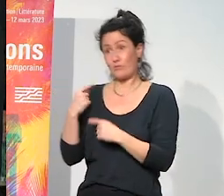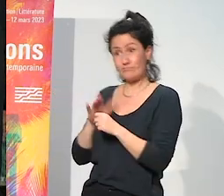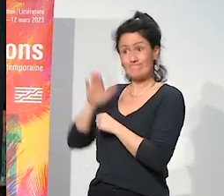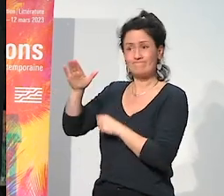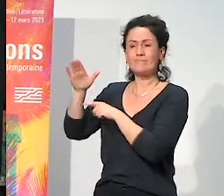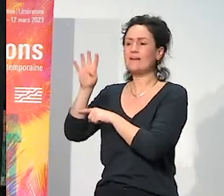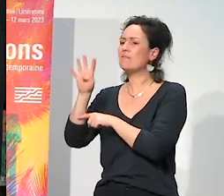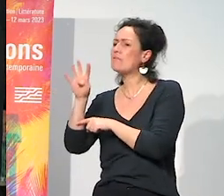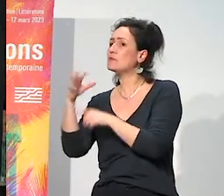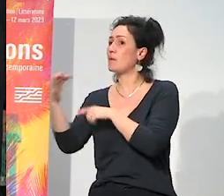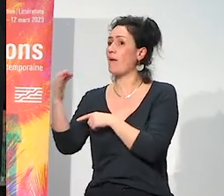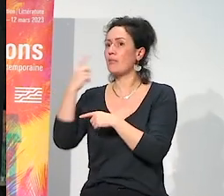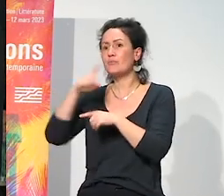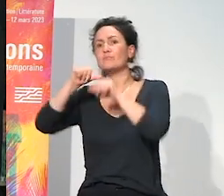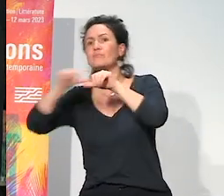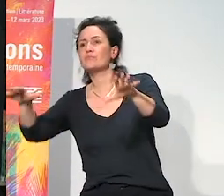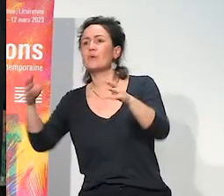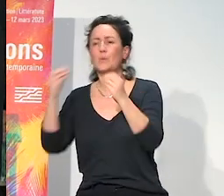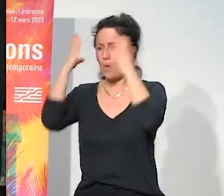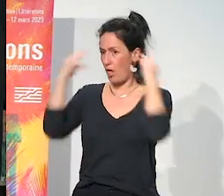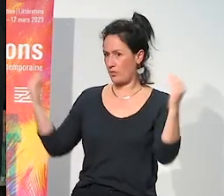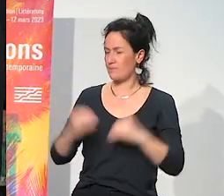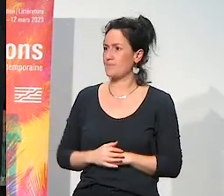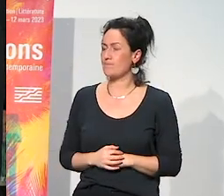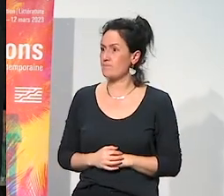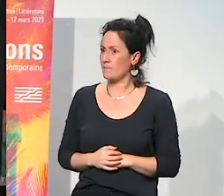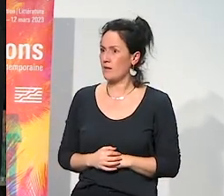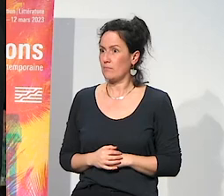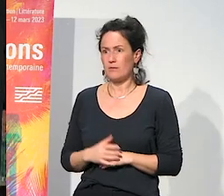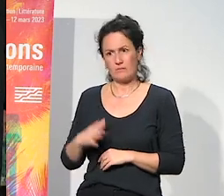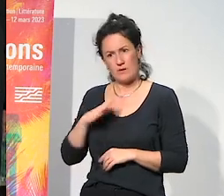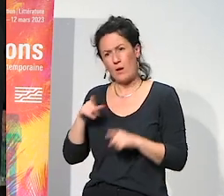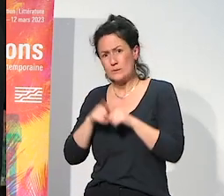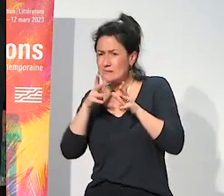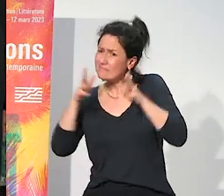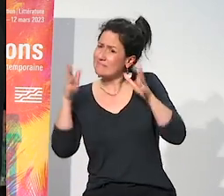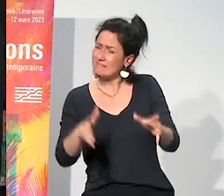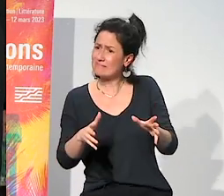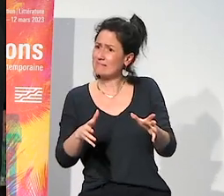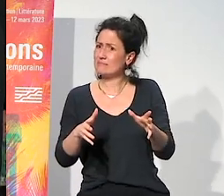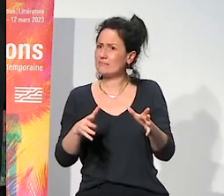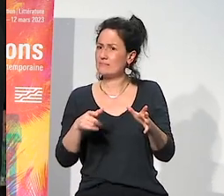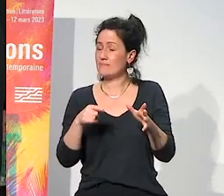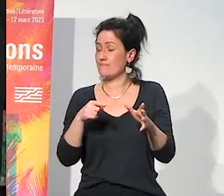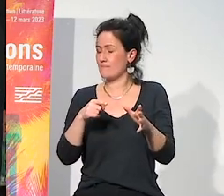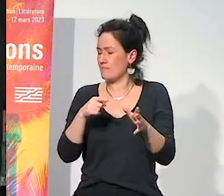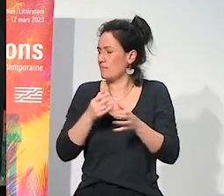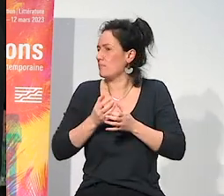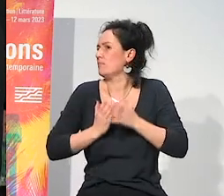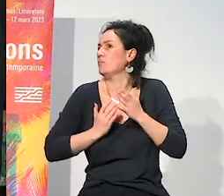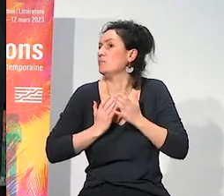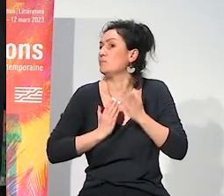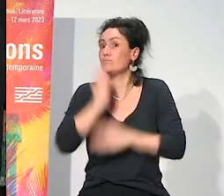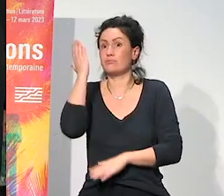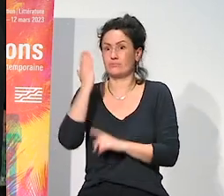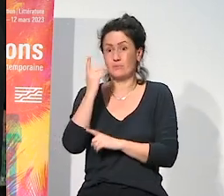Pays-Bas. Alors, tellement haï aussi, et ça, c'est important, tellement haï parce que cette